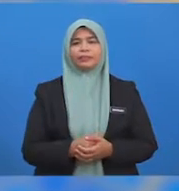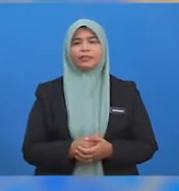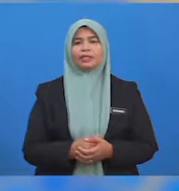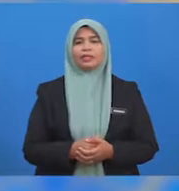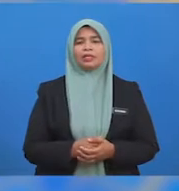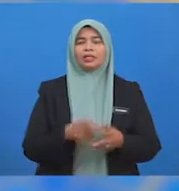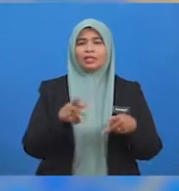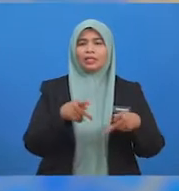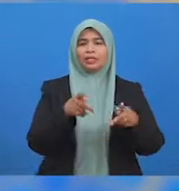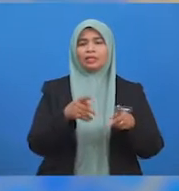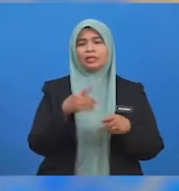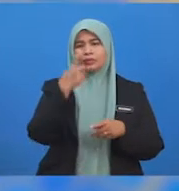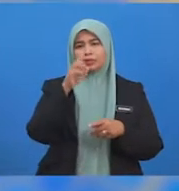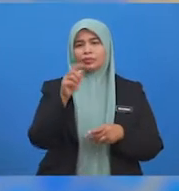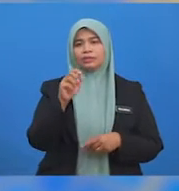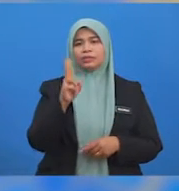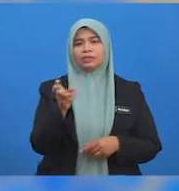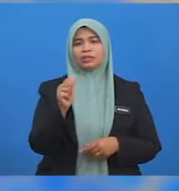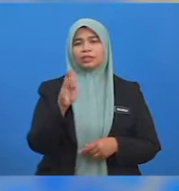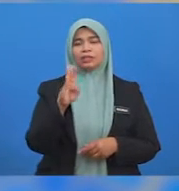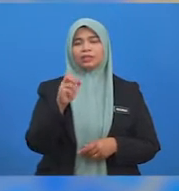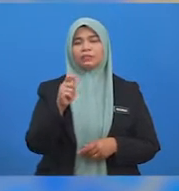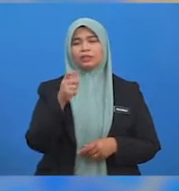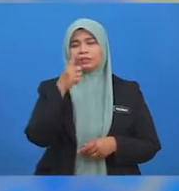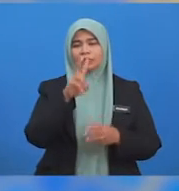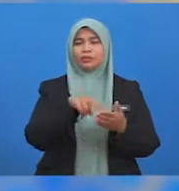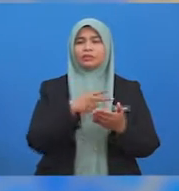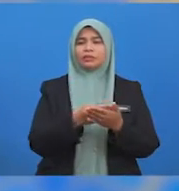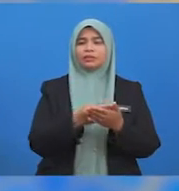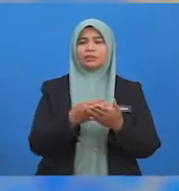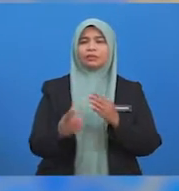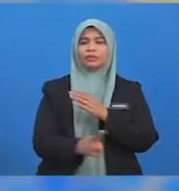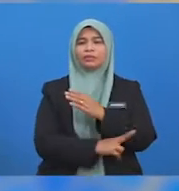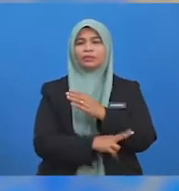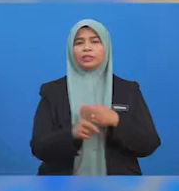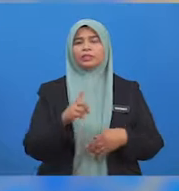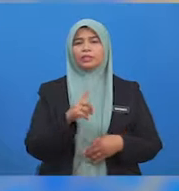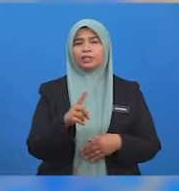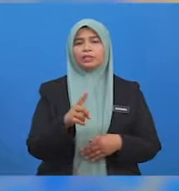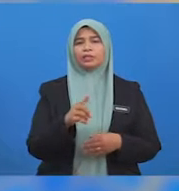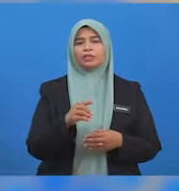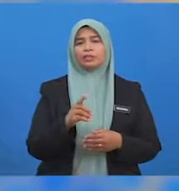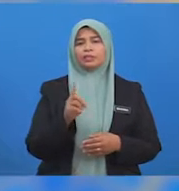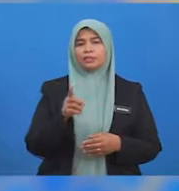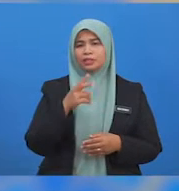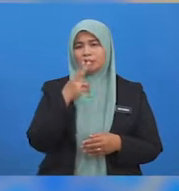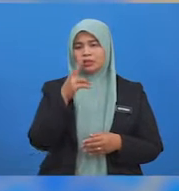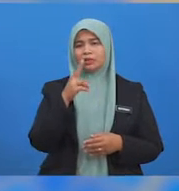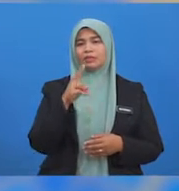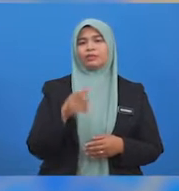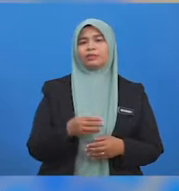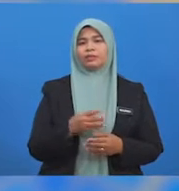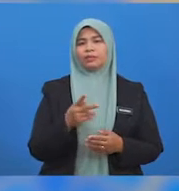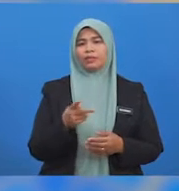jenayah Islam merangkumi aspek-aspek iaitu ikrar, kesaksian, qarinah dan